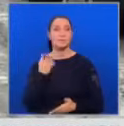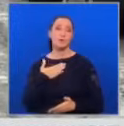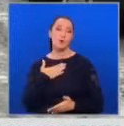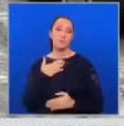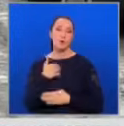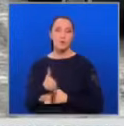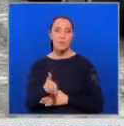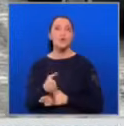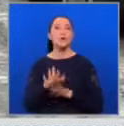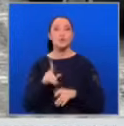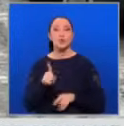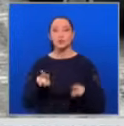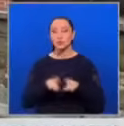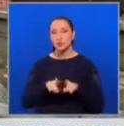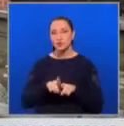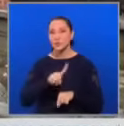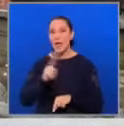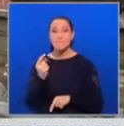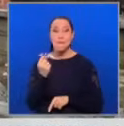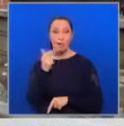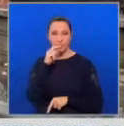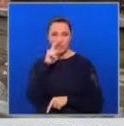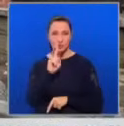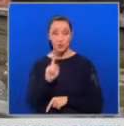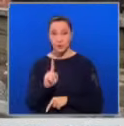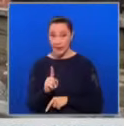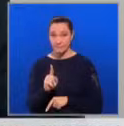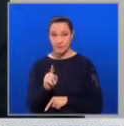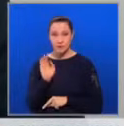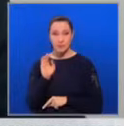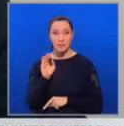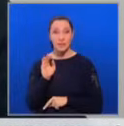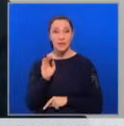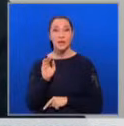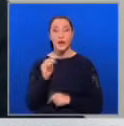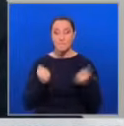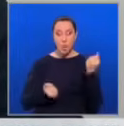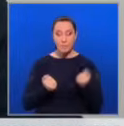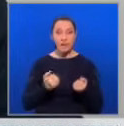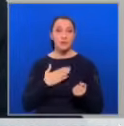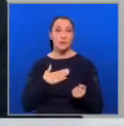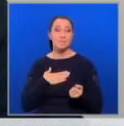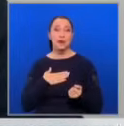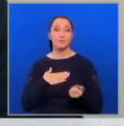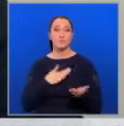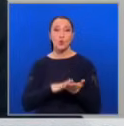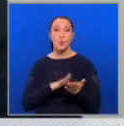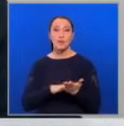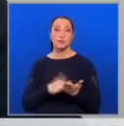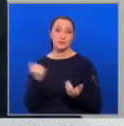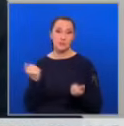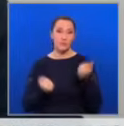ми нещо което също така не е маловажно трябва да бъде мобилен трябва да бъде със свидетелство провоспособност